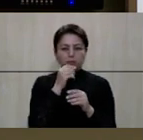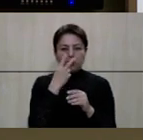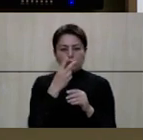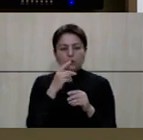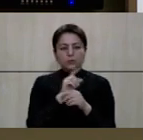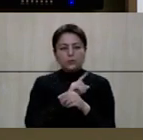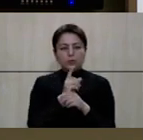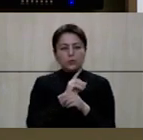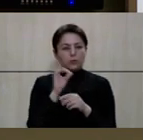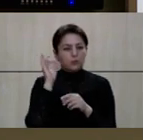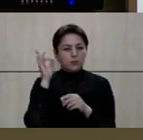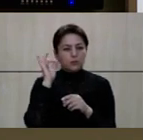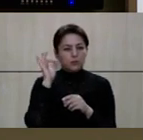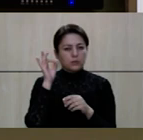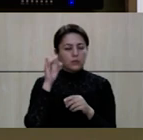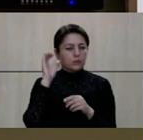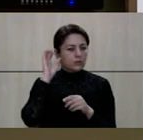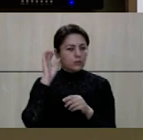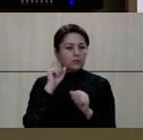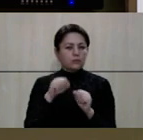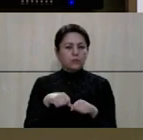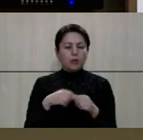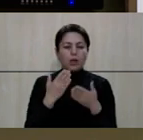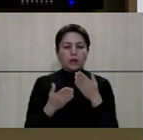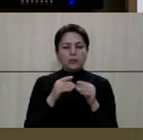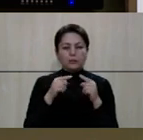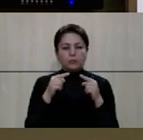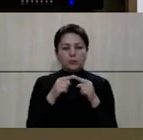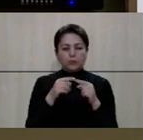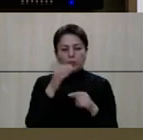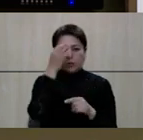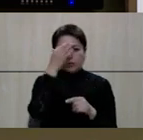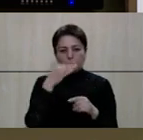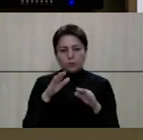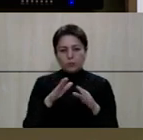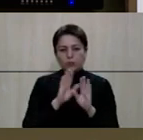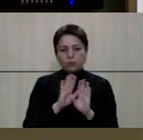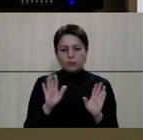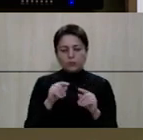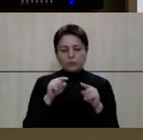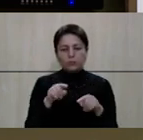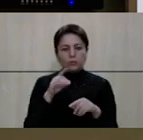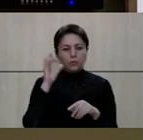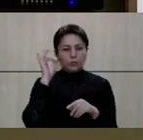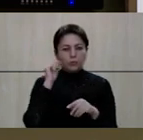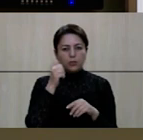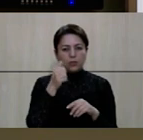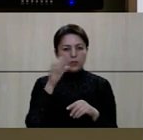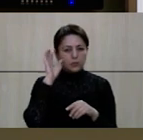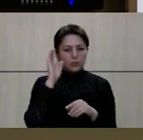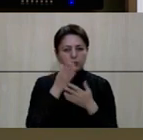ovozini eshitishimiz mumkin. Agar biz burchagini to'g'ri joylashtirmasak, albatta bu tovushni yaxshi eshita